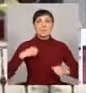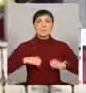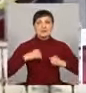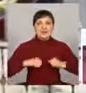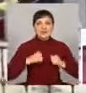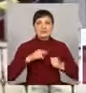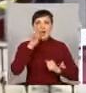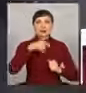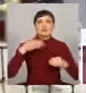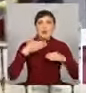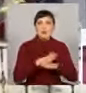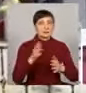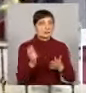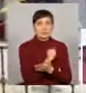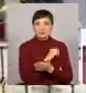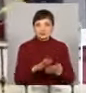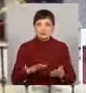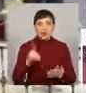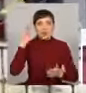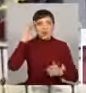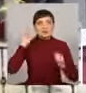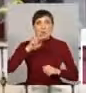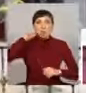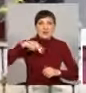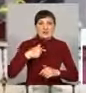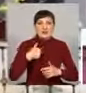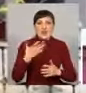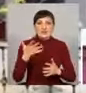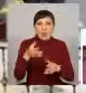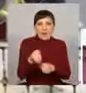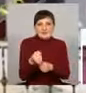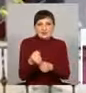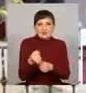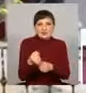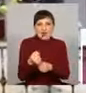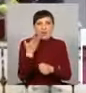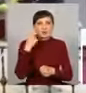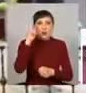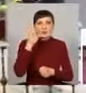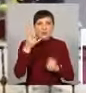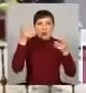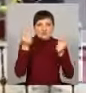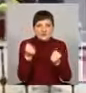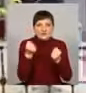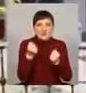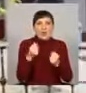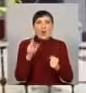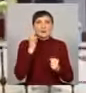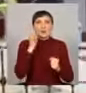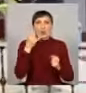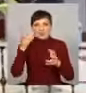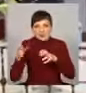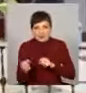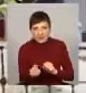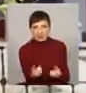сломать окно но не получилось сабит смог перелезть я держал его за ногу в момент когда он спасал ребенка потом он передал девочку мне